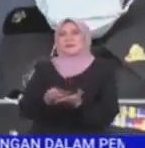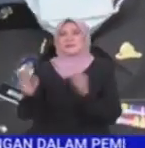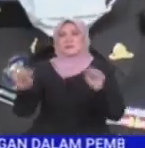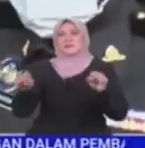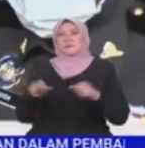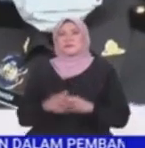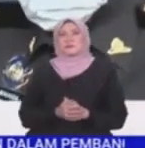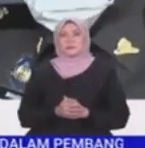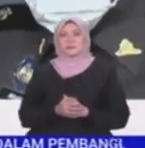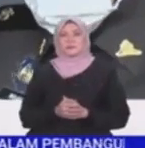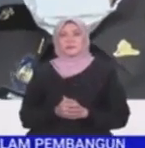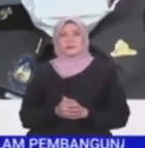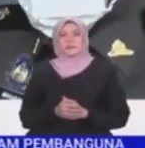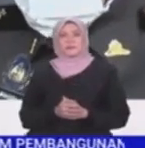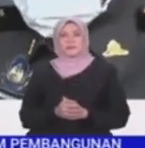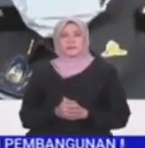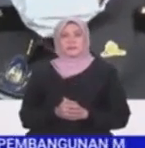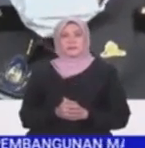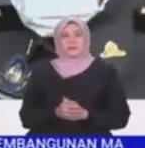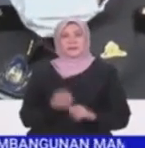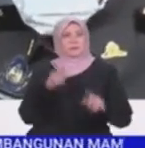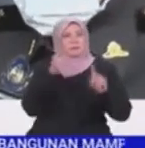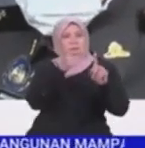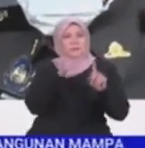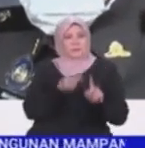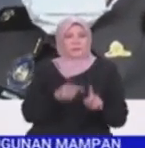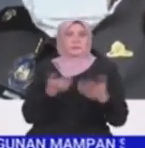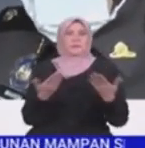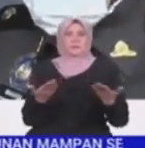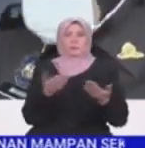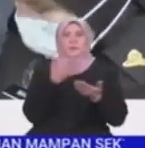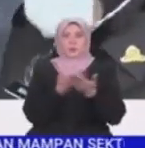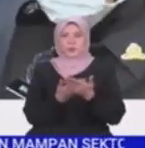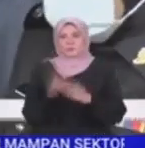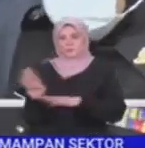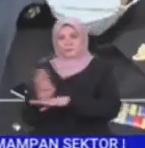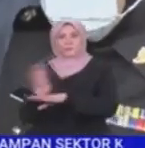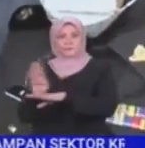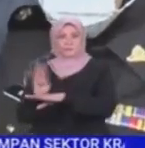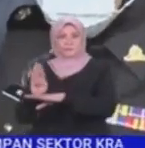amat baik. Dan pematuhan peniaga adalah sangat tinggi.